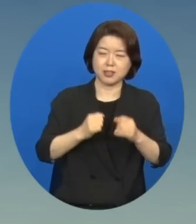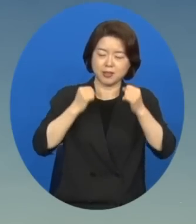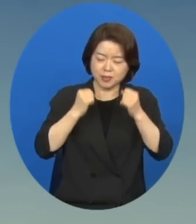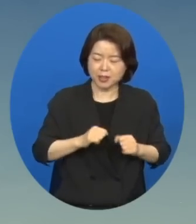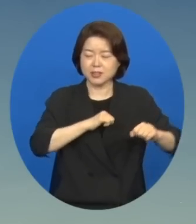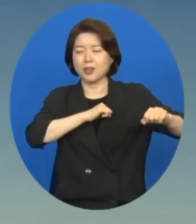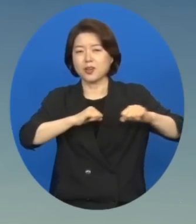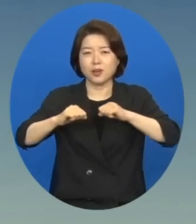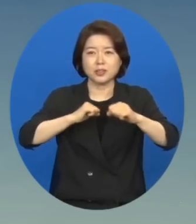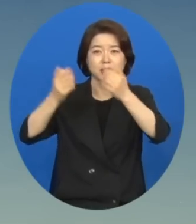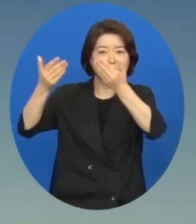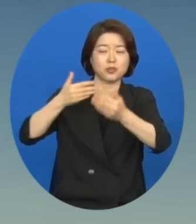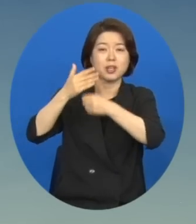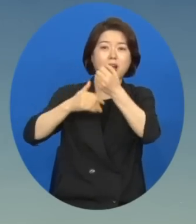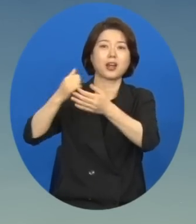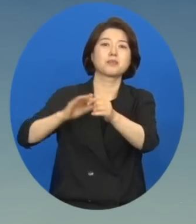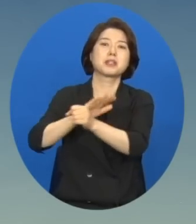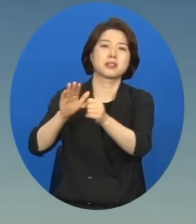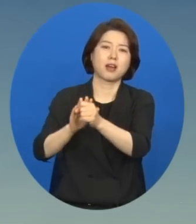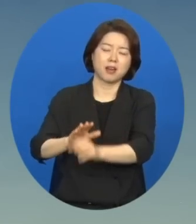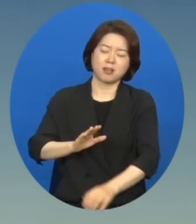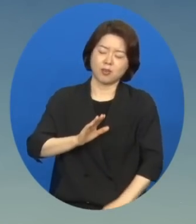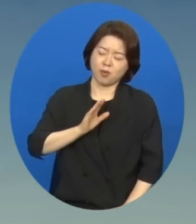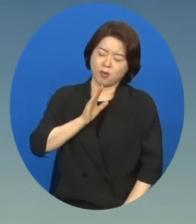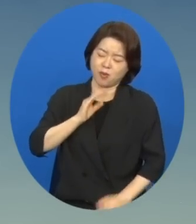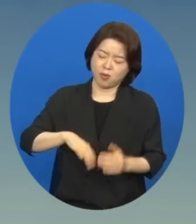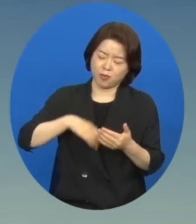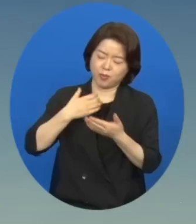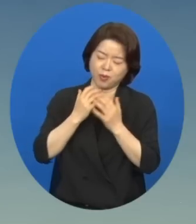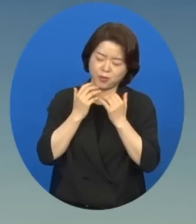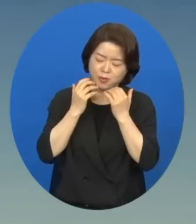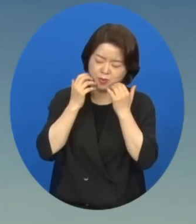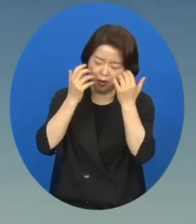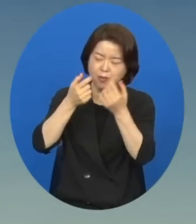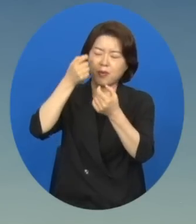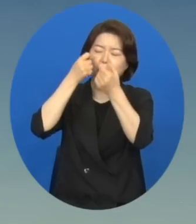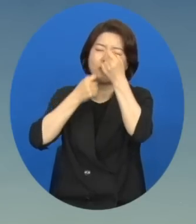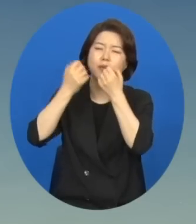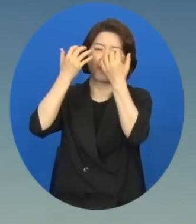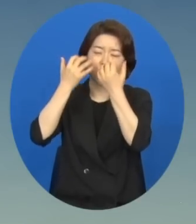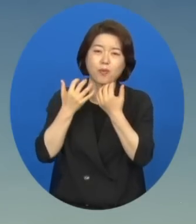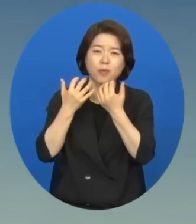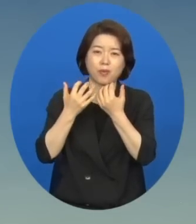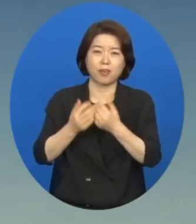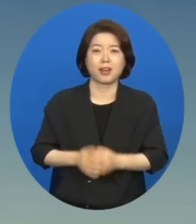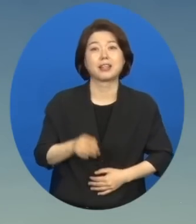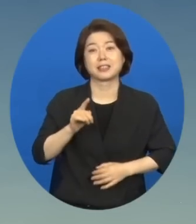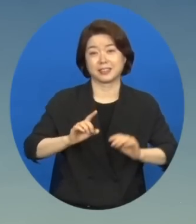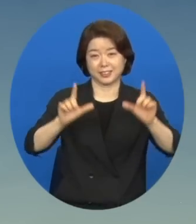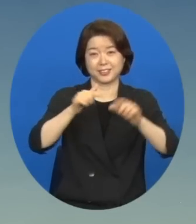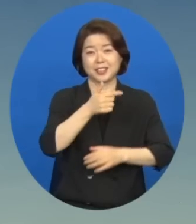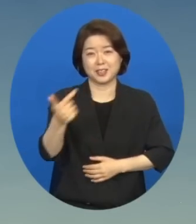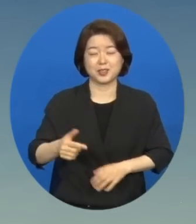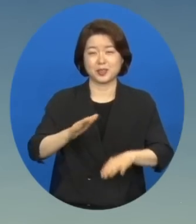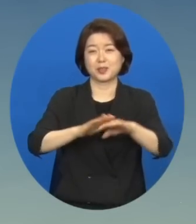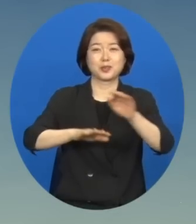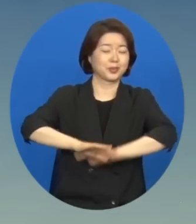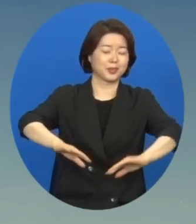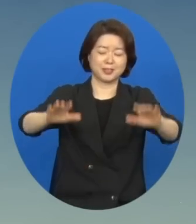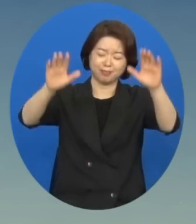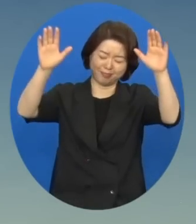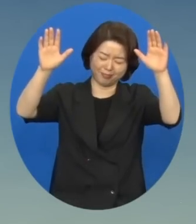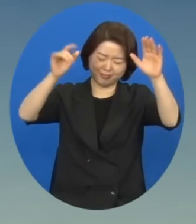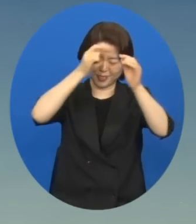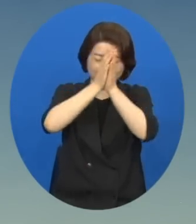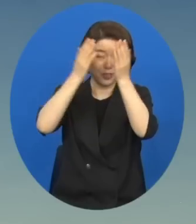그 하나님의 사랑이 너무 감격스러워서 울었어요. 그리고 그날 저녁에 손을 들고 이렇게